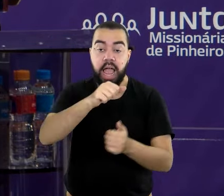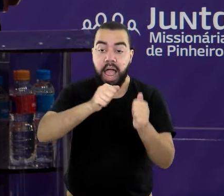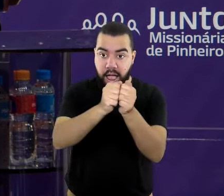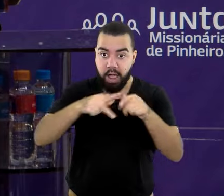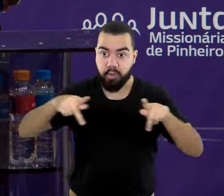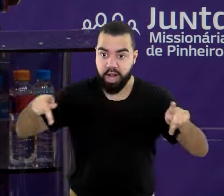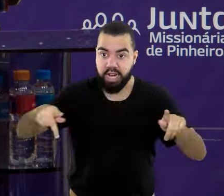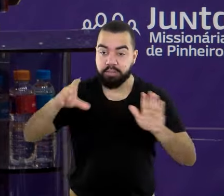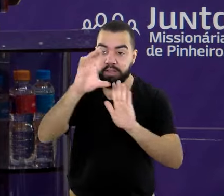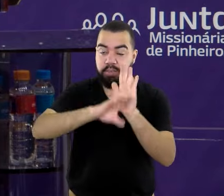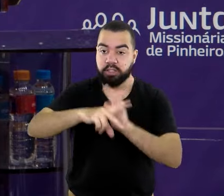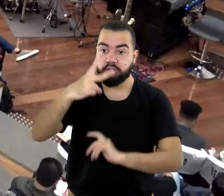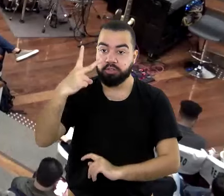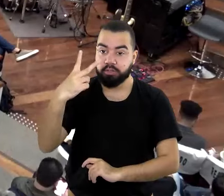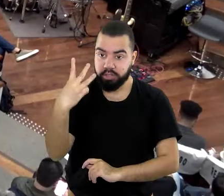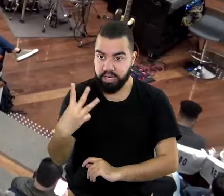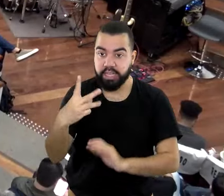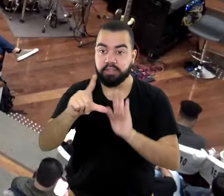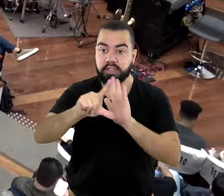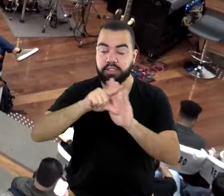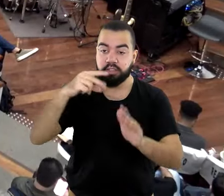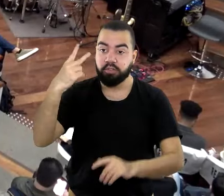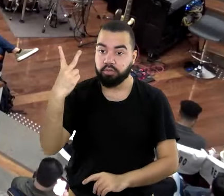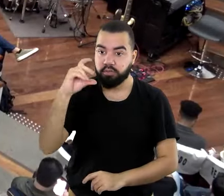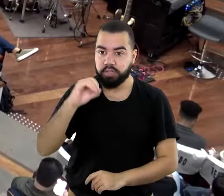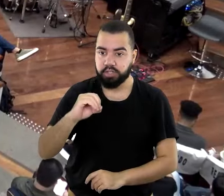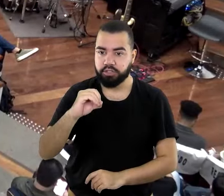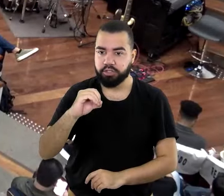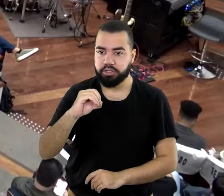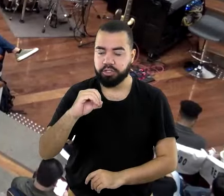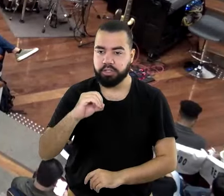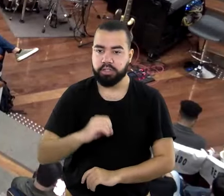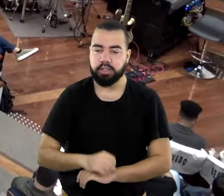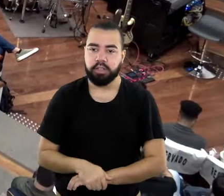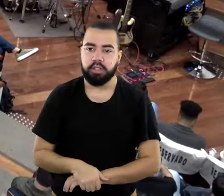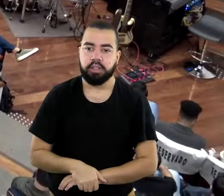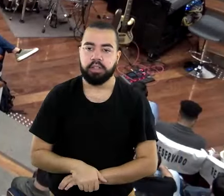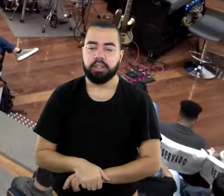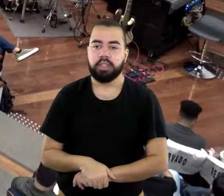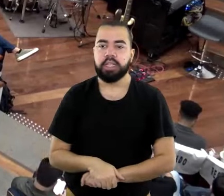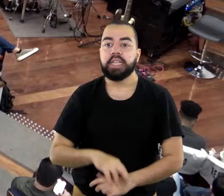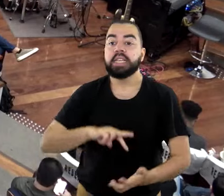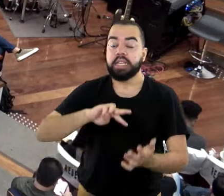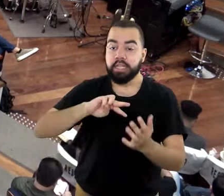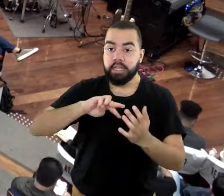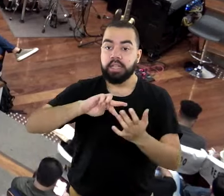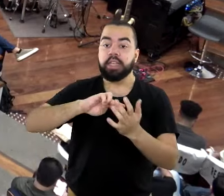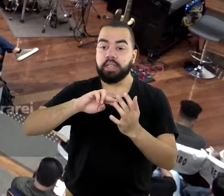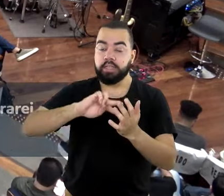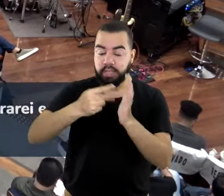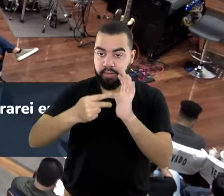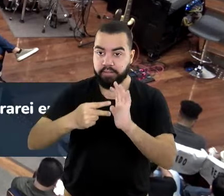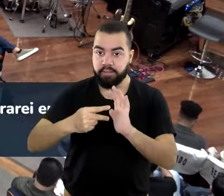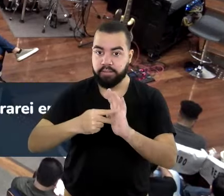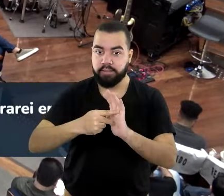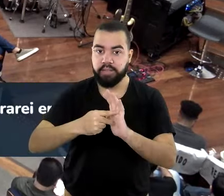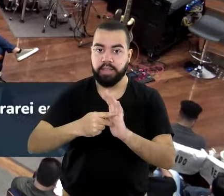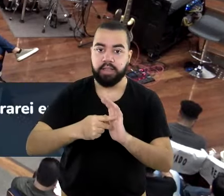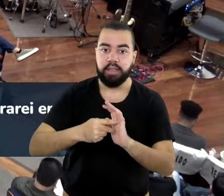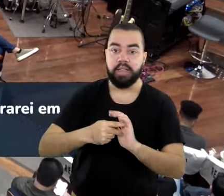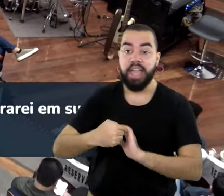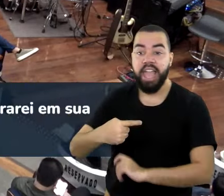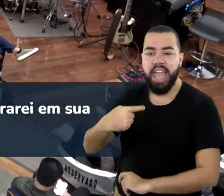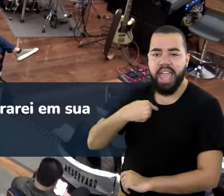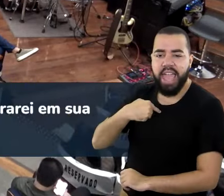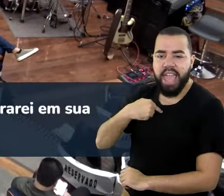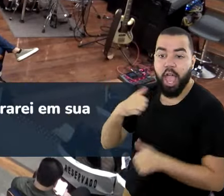Apocalipse 3:20. 볼지어다 내가 문 밖에 서서 두드려오니 누구든지 내 음성을 듣고 문을 열면 내가 그에게로 들어가 그와 더불어 먹고